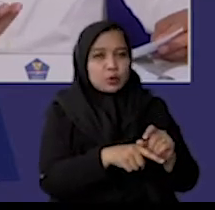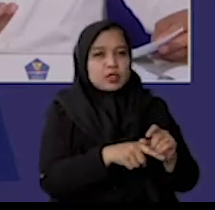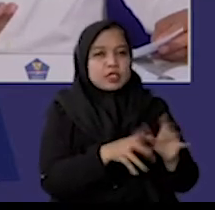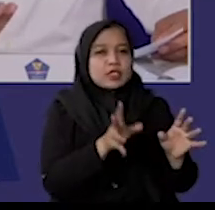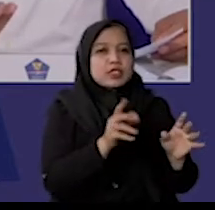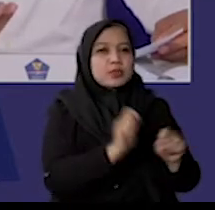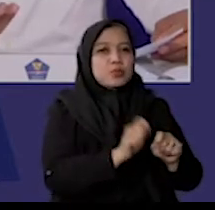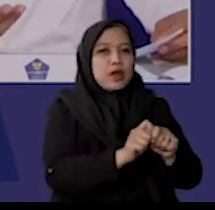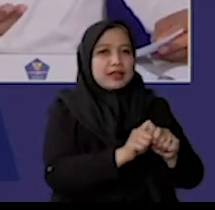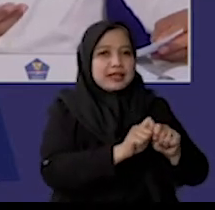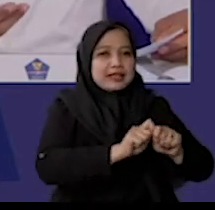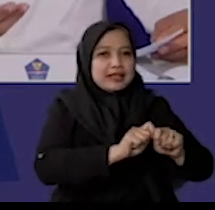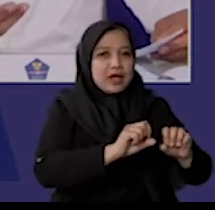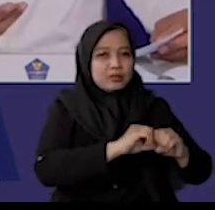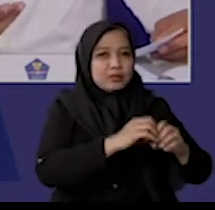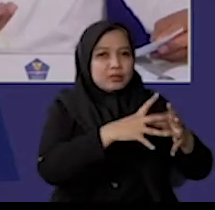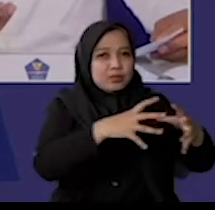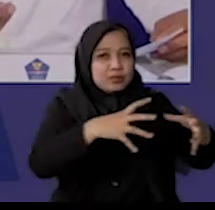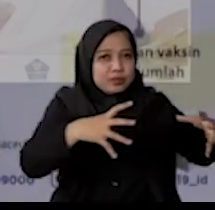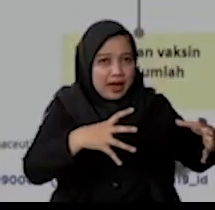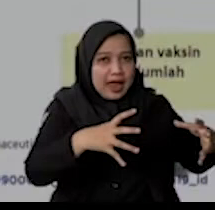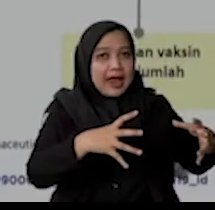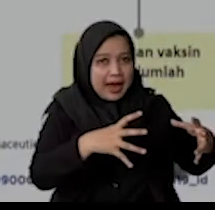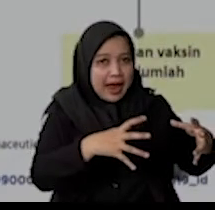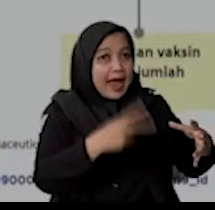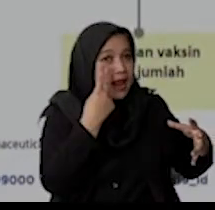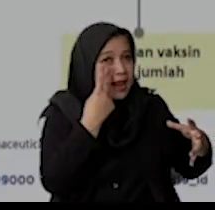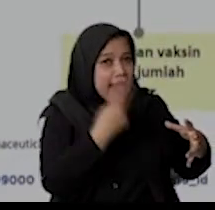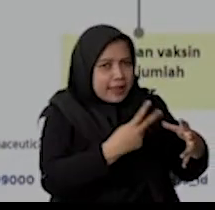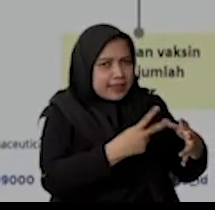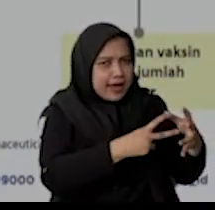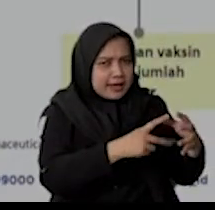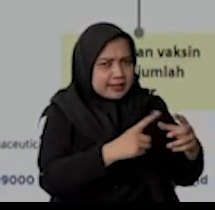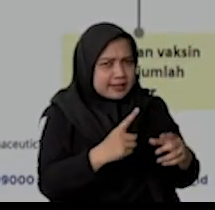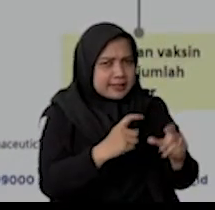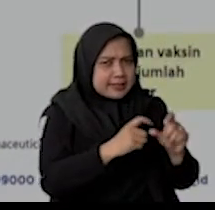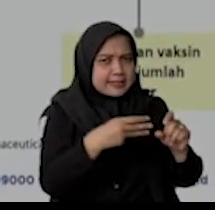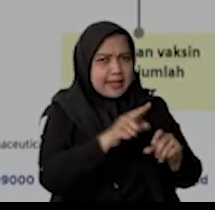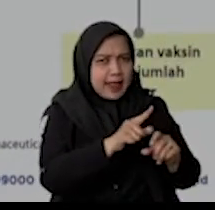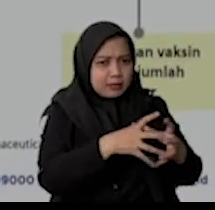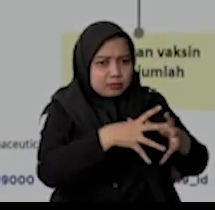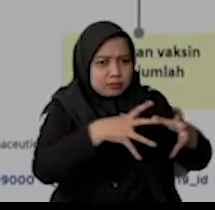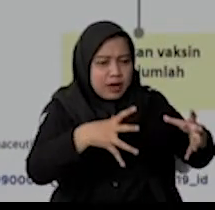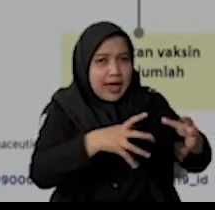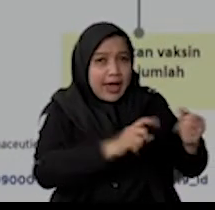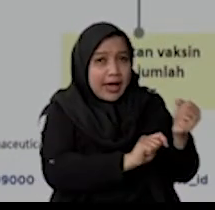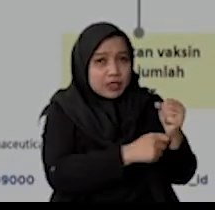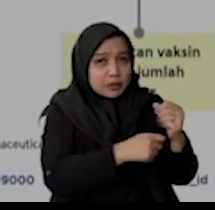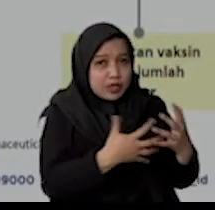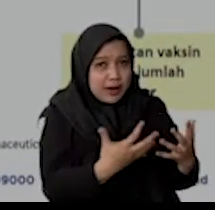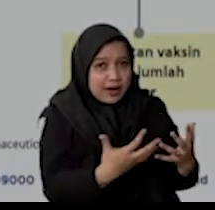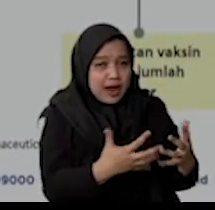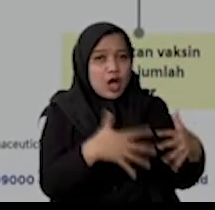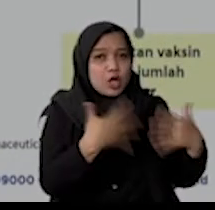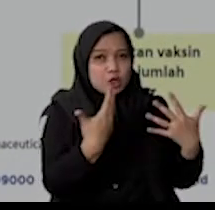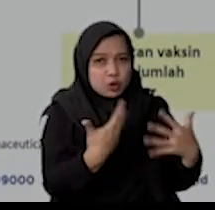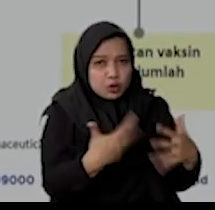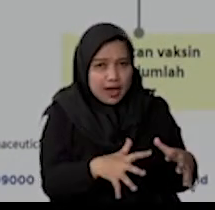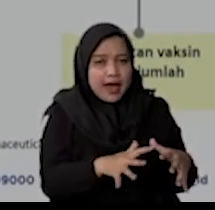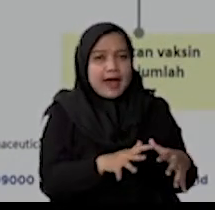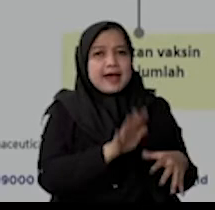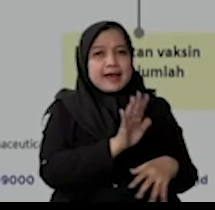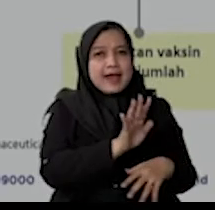kita ingin melihat sel-sel yang diperbanyak ini bagaimana reaksinya, kemudian diekstraksi virusnya